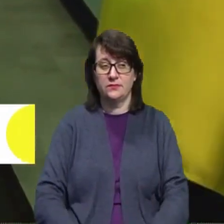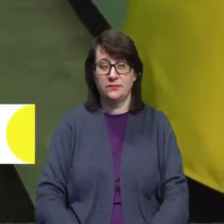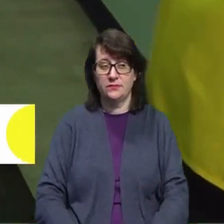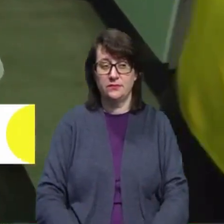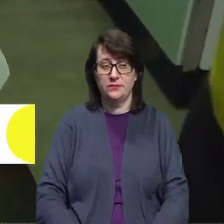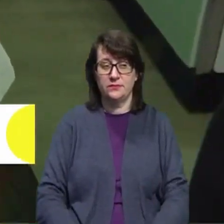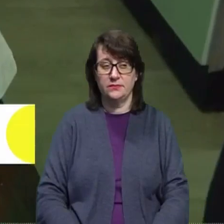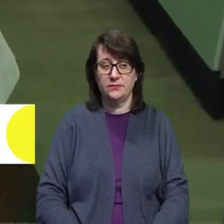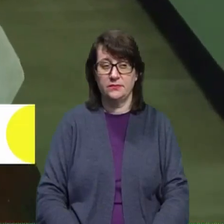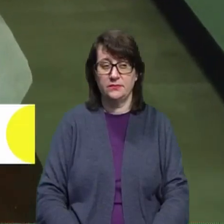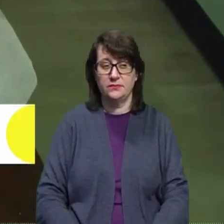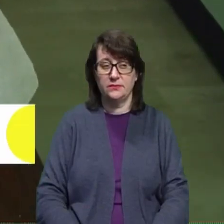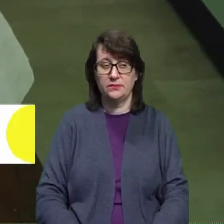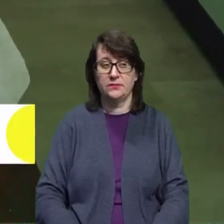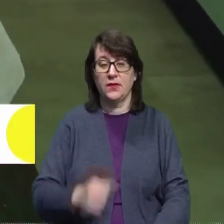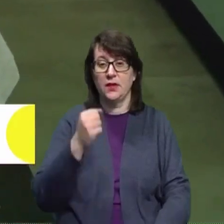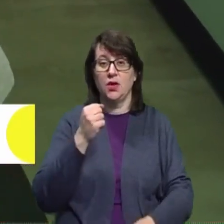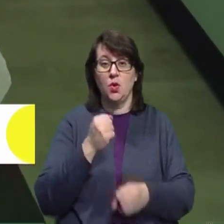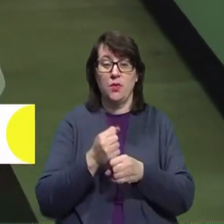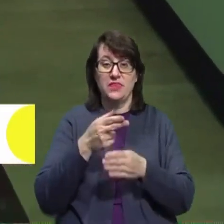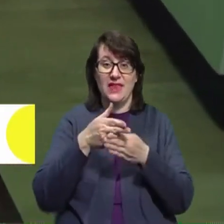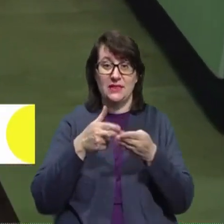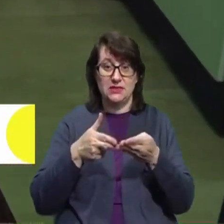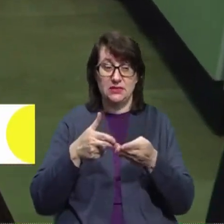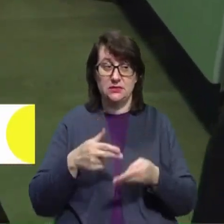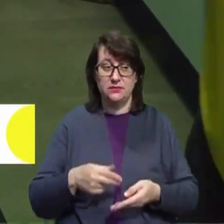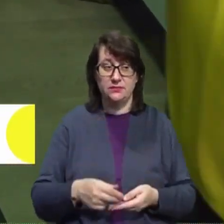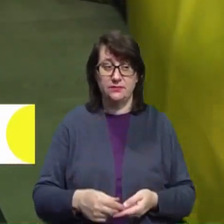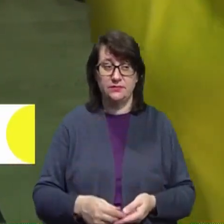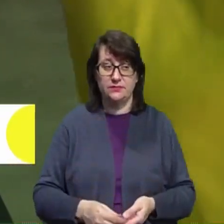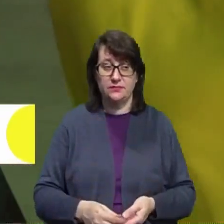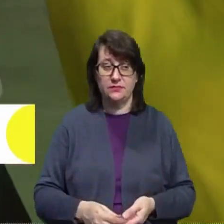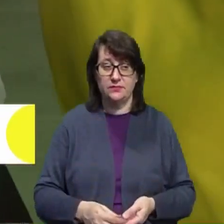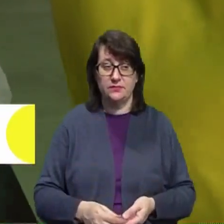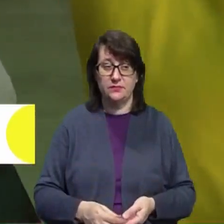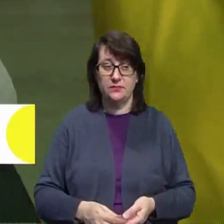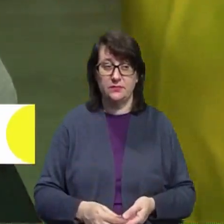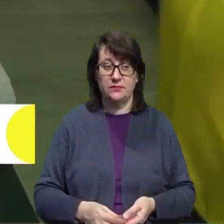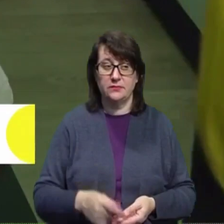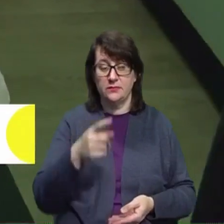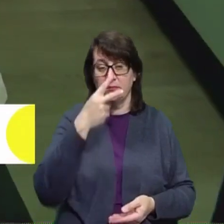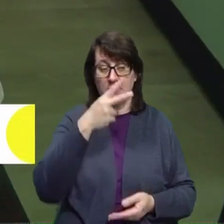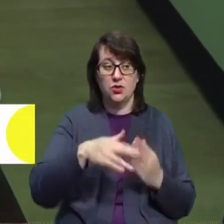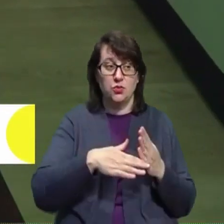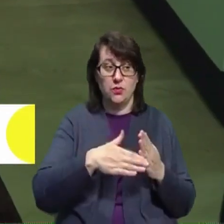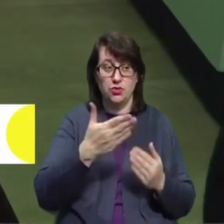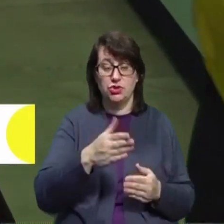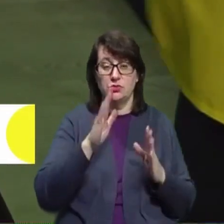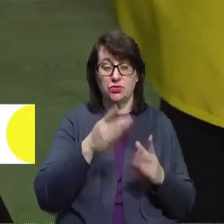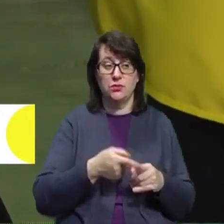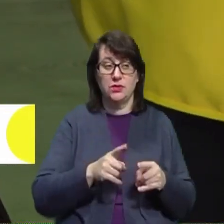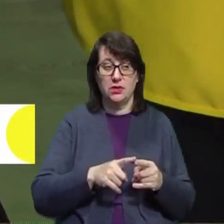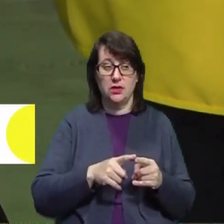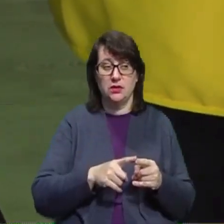Ну, добре. Робимо надріз такий. І, Саша, йди допоможи мені, і будемо отак ось його по